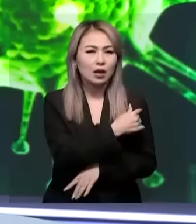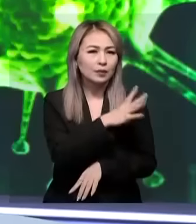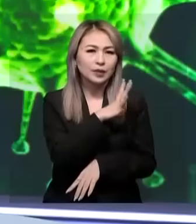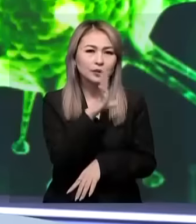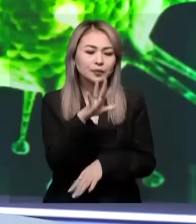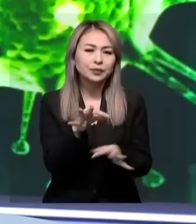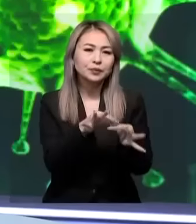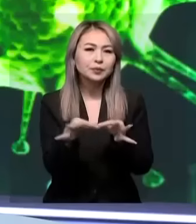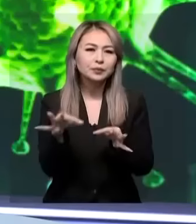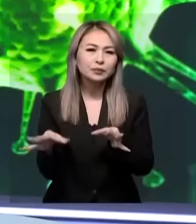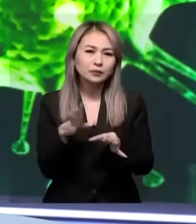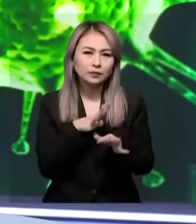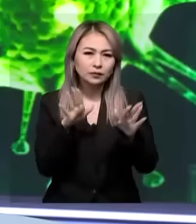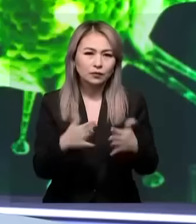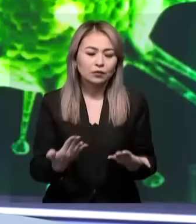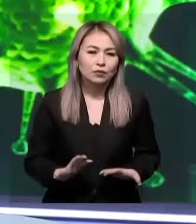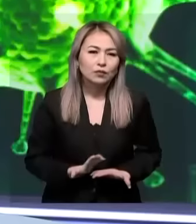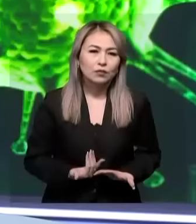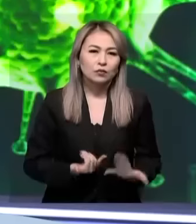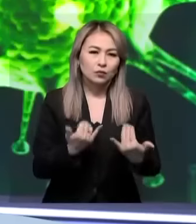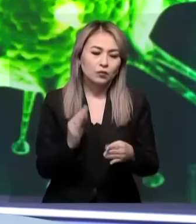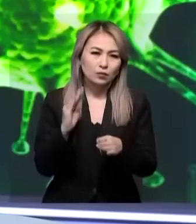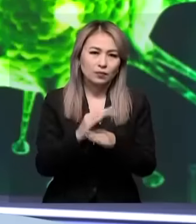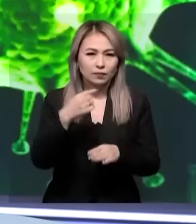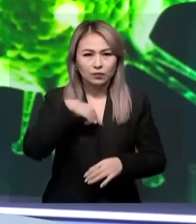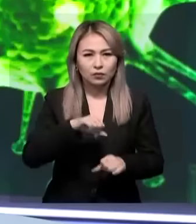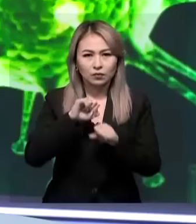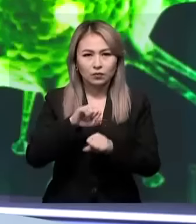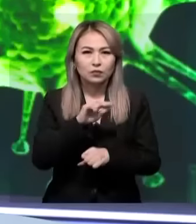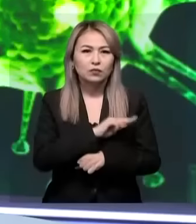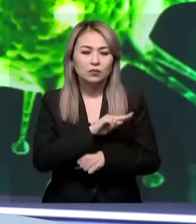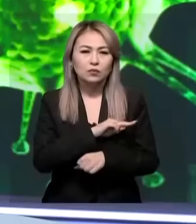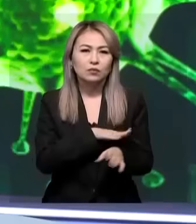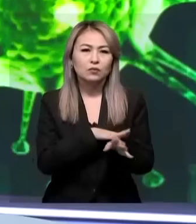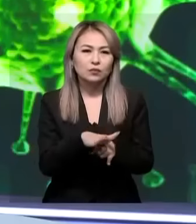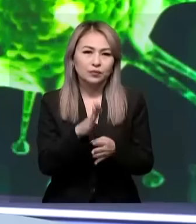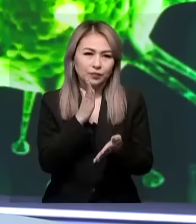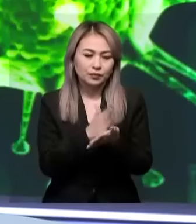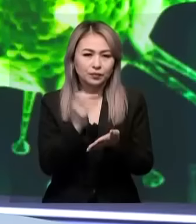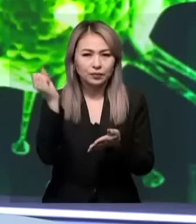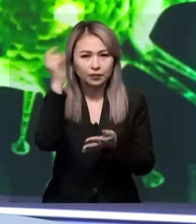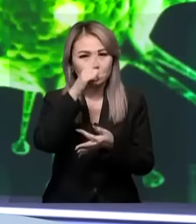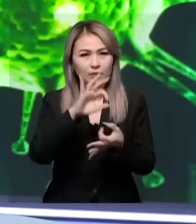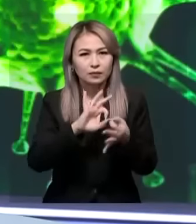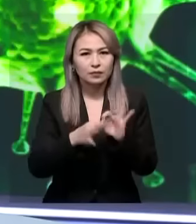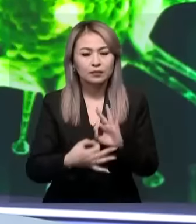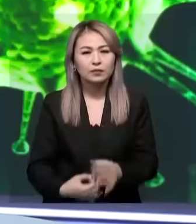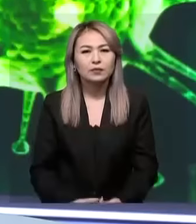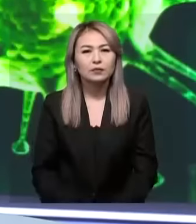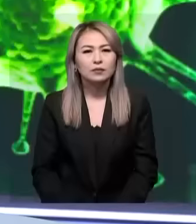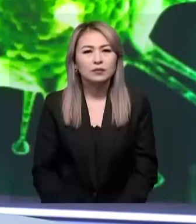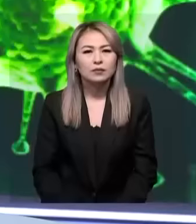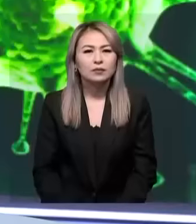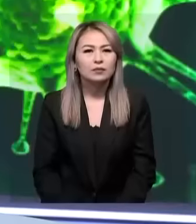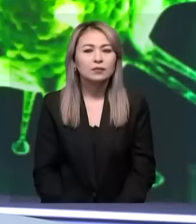екпе алмағандар. Өңірдегі медицина мекемелерінде қазір тұрғындарда қосымша иммундау жұмыстары қызу жүріп жатыр. Арғысын